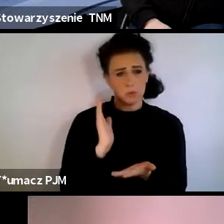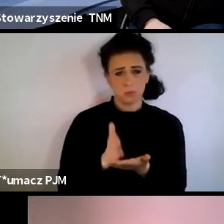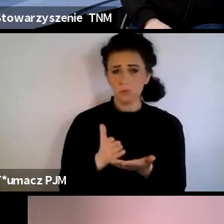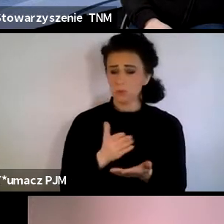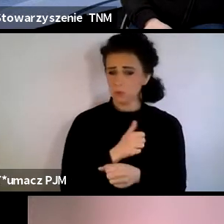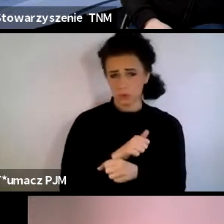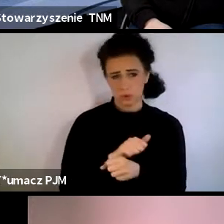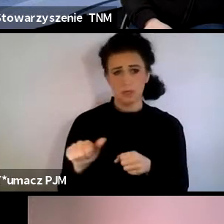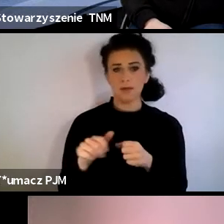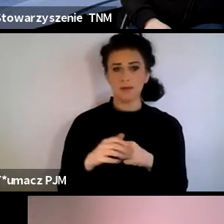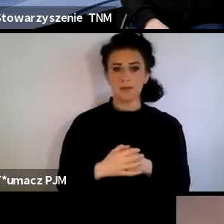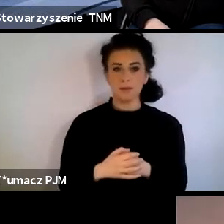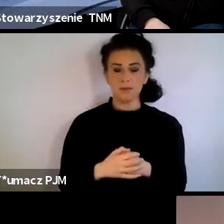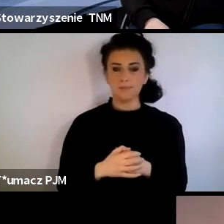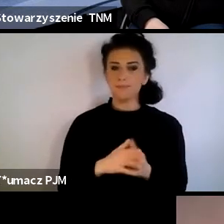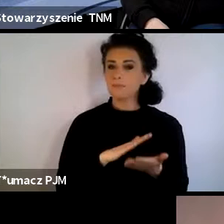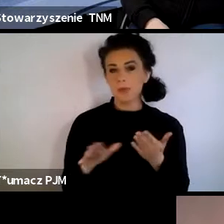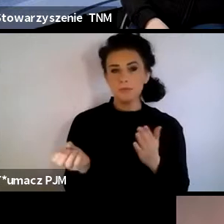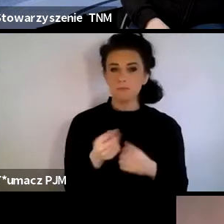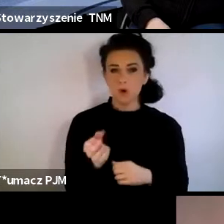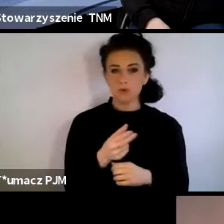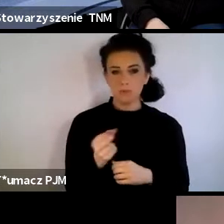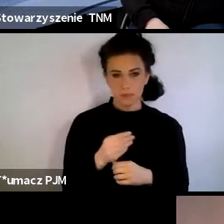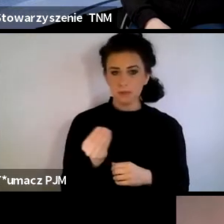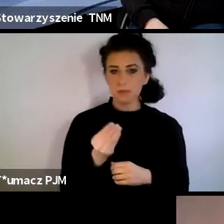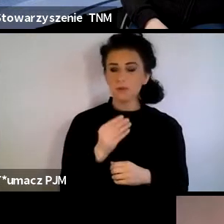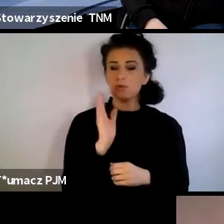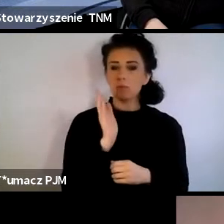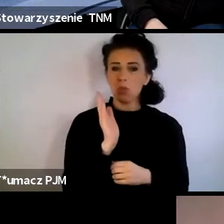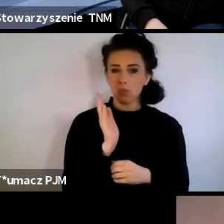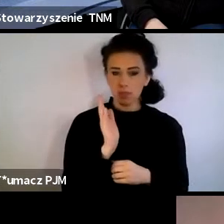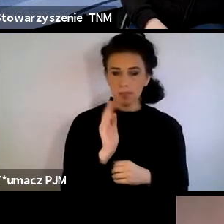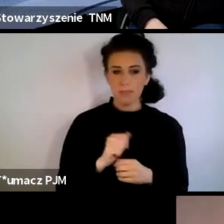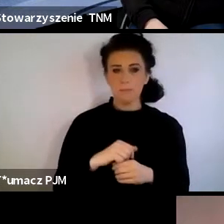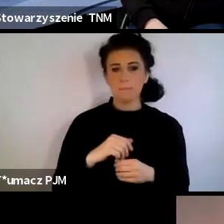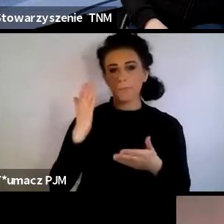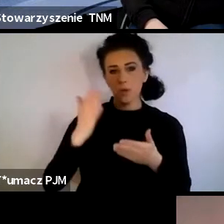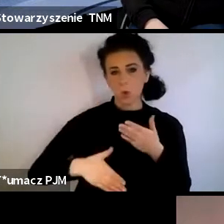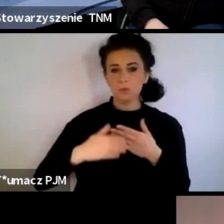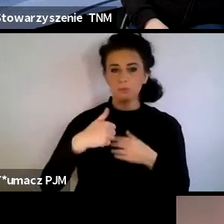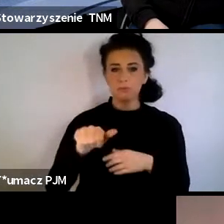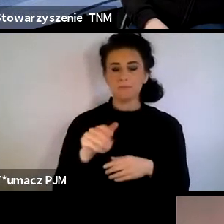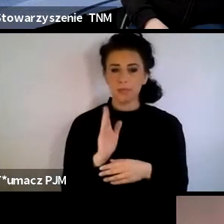jeszcze bez podpisów. Z podpisami będzie pod koniec tygodnia.